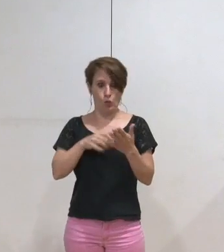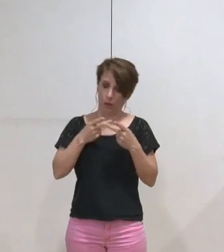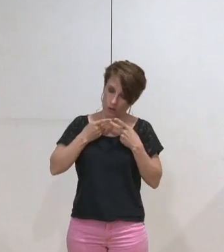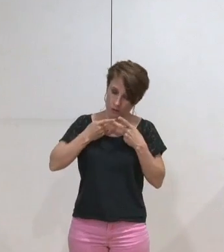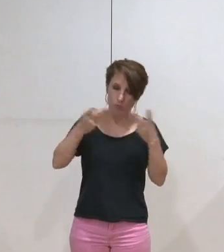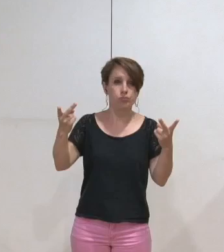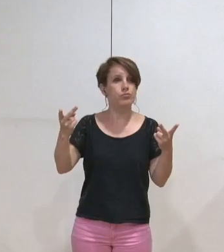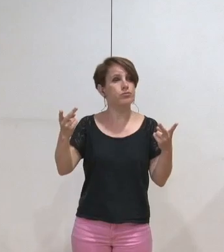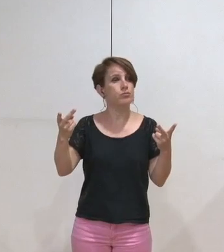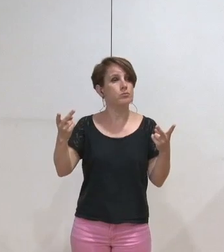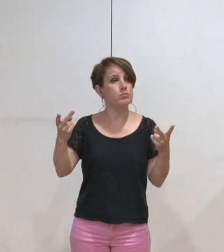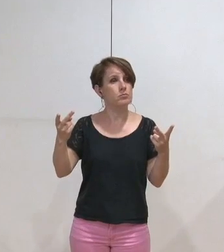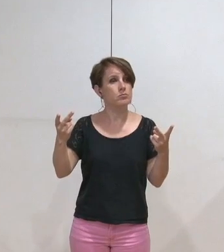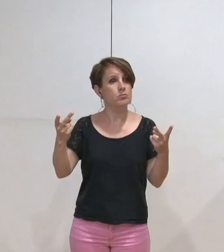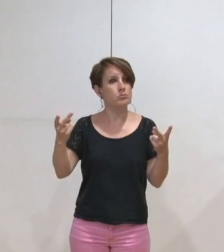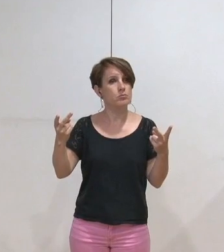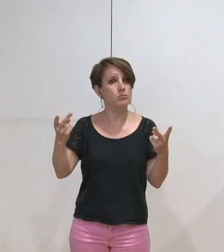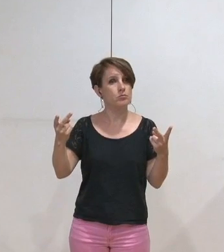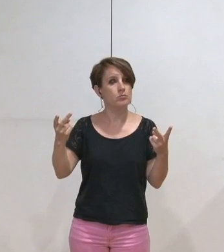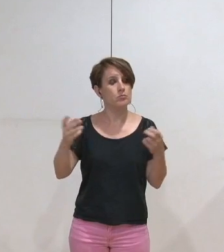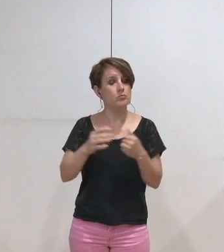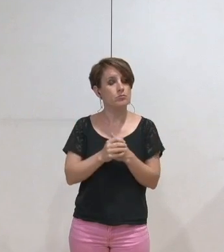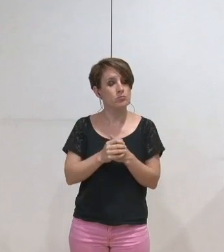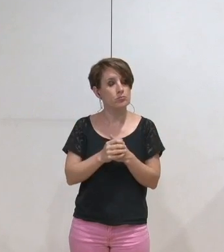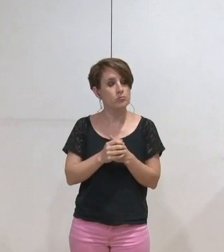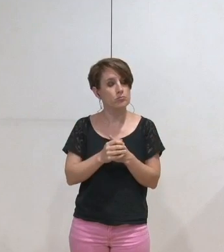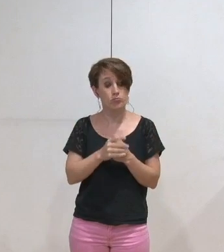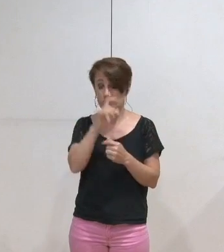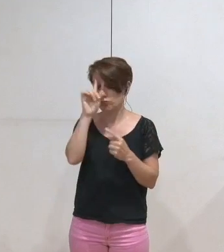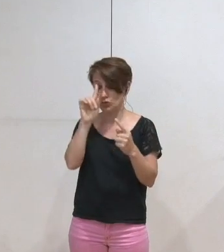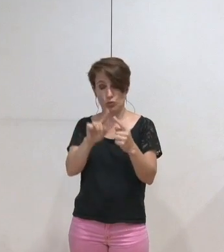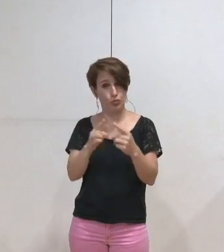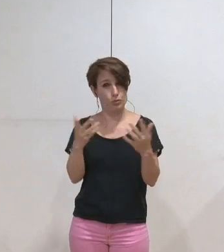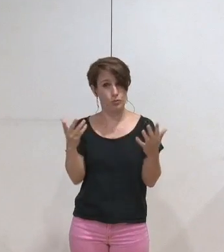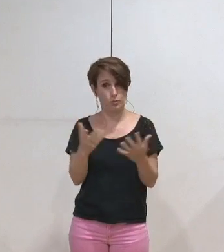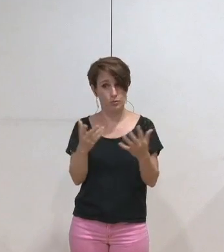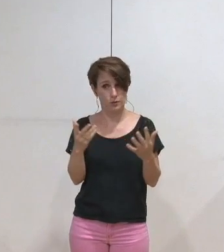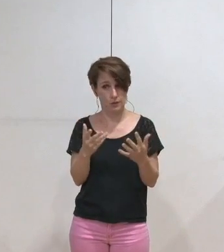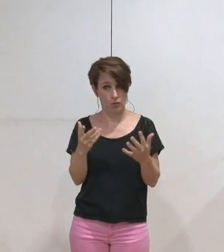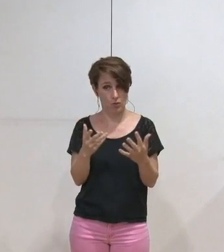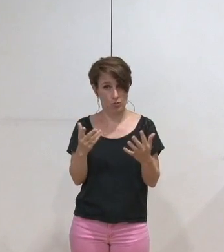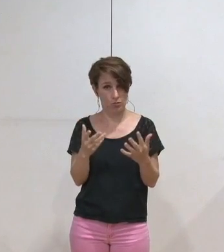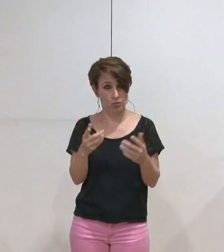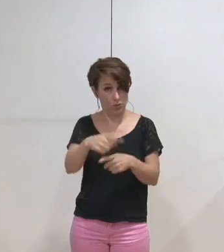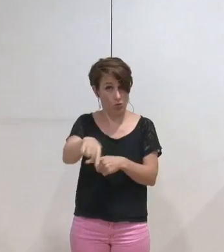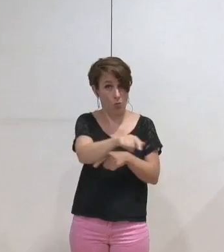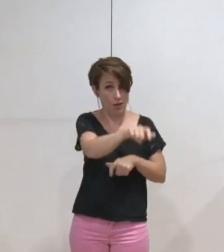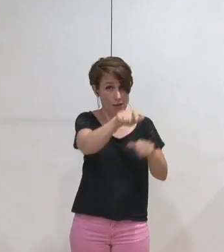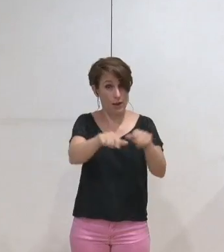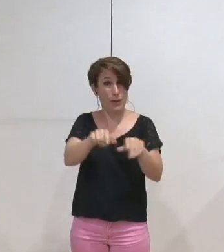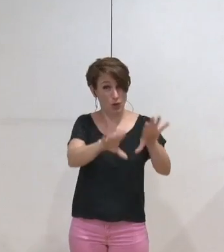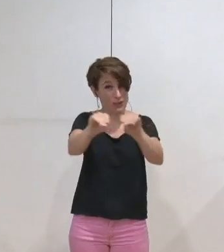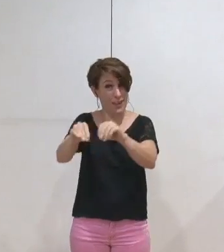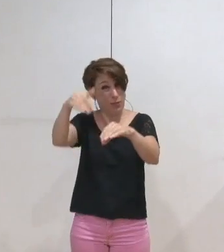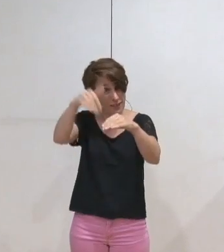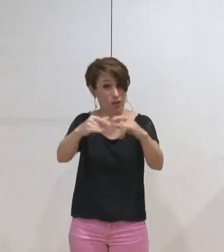c'est peut-être contribuer aider à répondre à la question qui est posée par les les habitants du bidonville et dans une